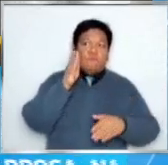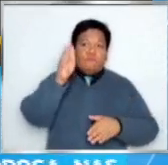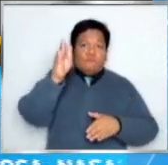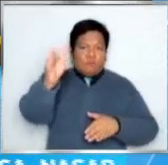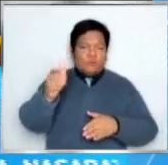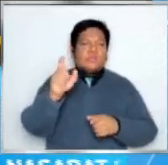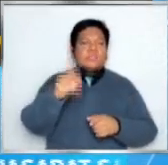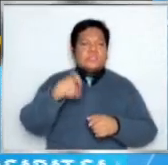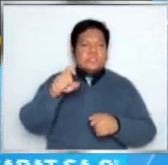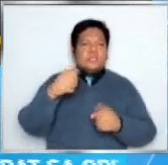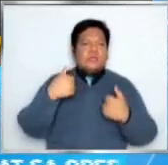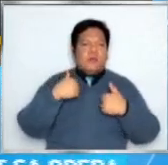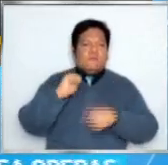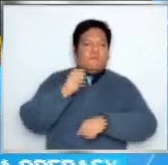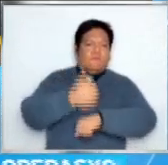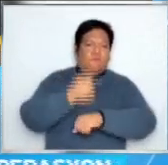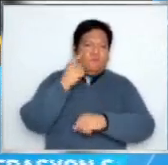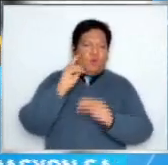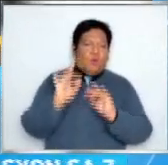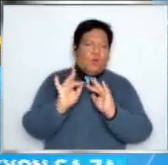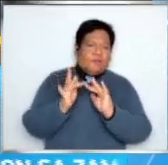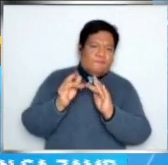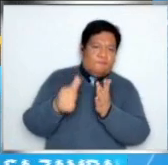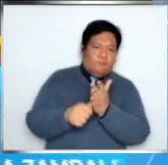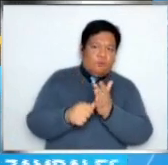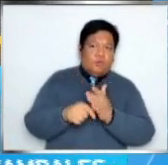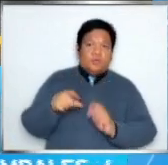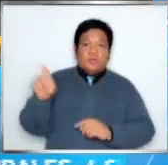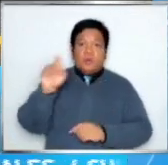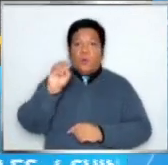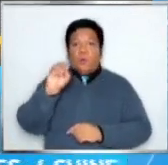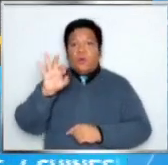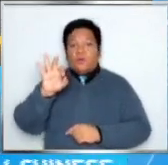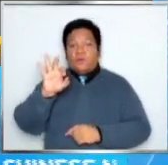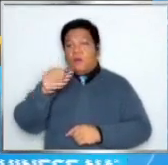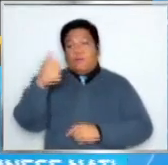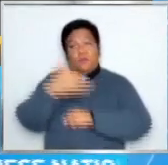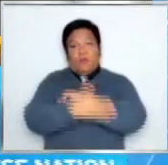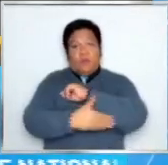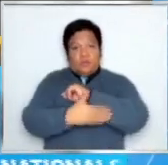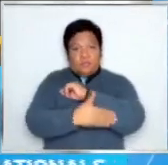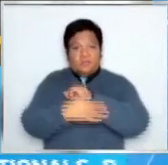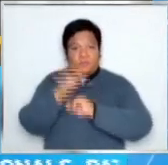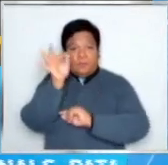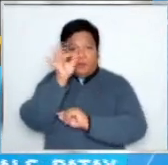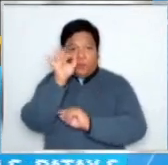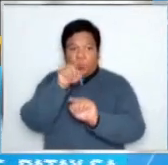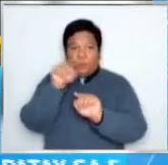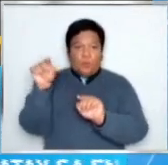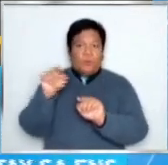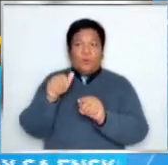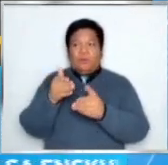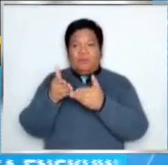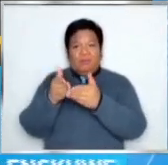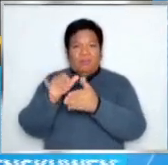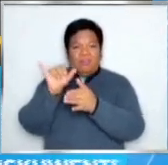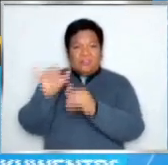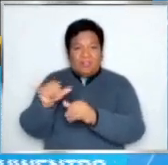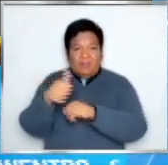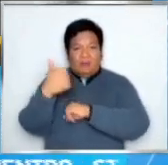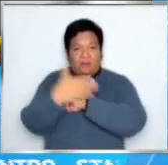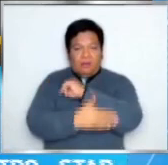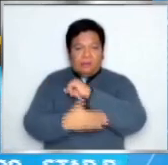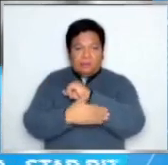raw ito sa mga overseas Filipinos, lalo na yung mga seafarer at mga hindi makakaalis sa kanilang trabaho kapag botohan